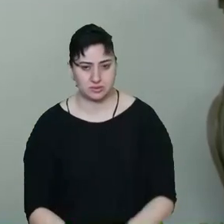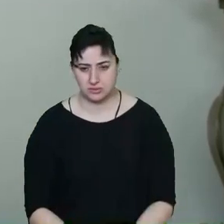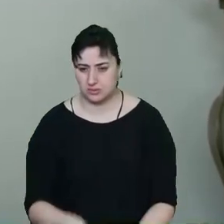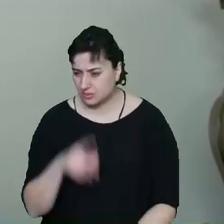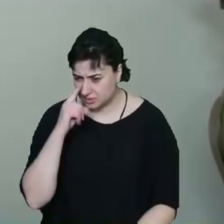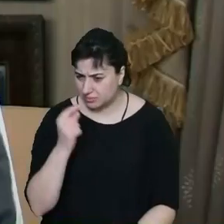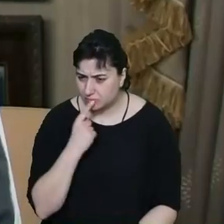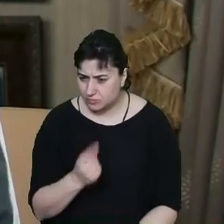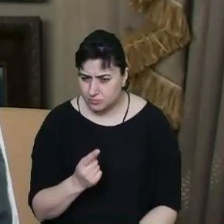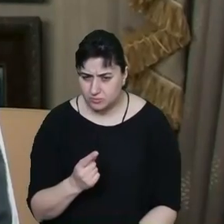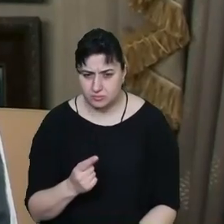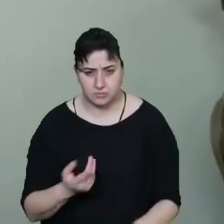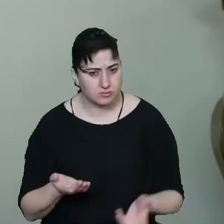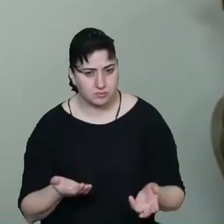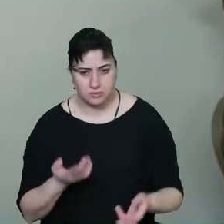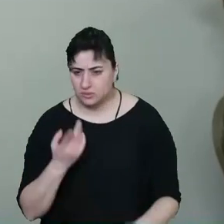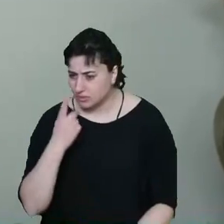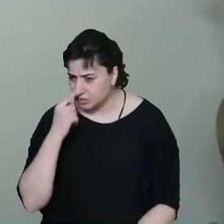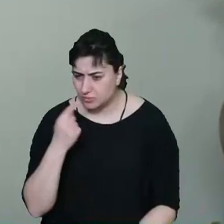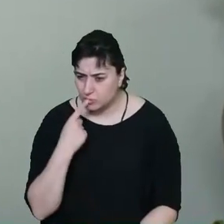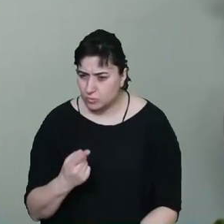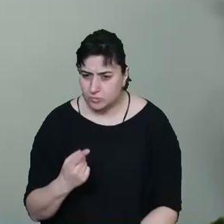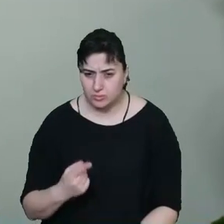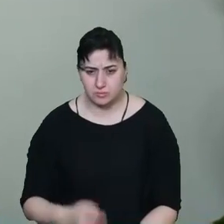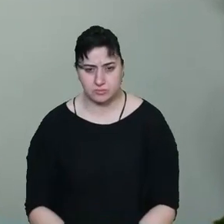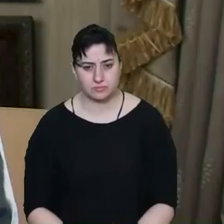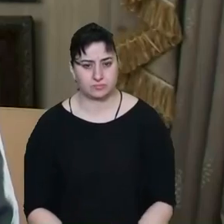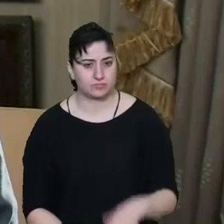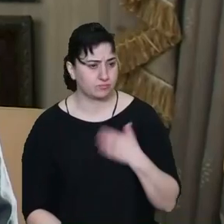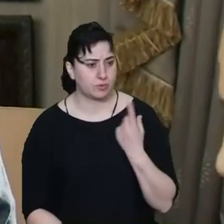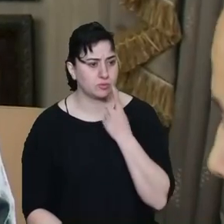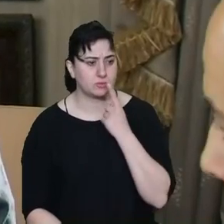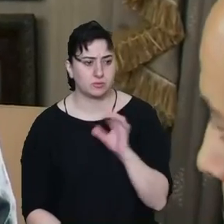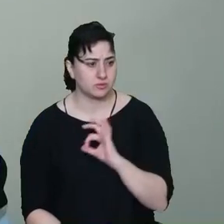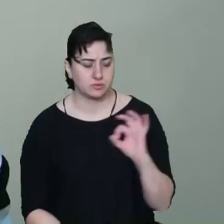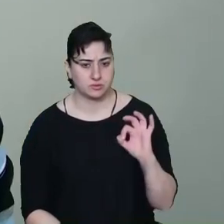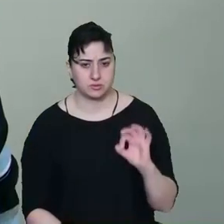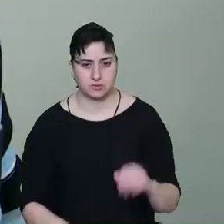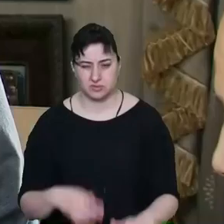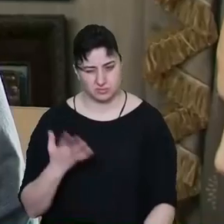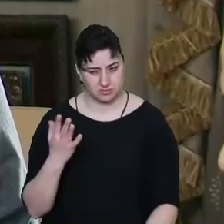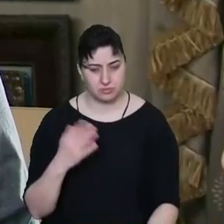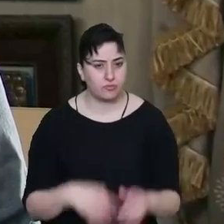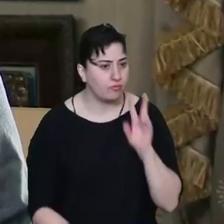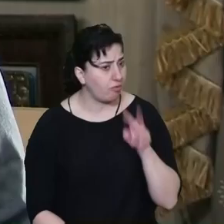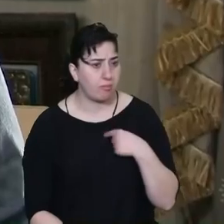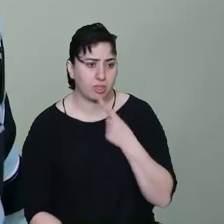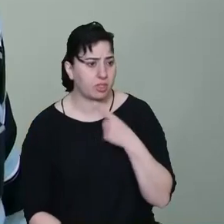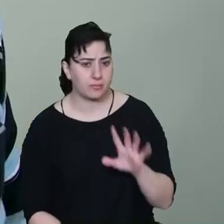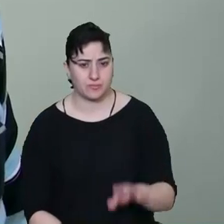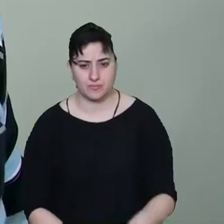Kime diyorsun lan? Hı? Kime diyorsun şapşal falan diye lan? Ben demedim şapşal ya. Steven'in. Valla ben